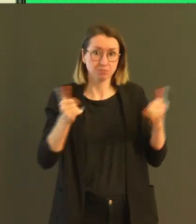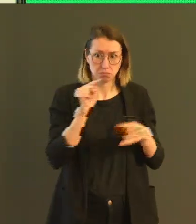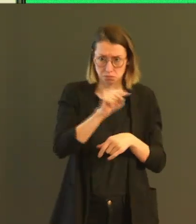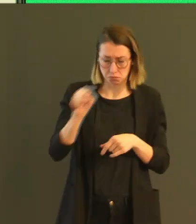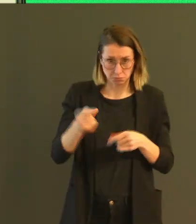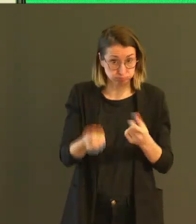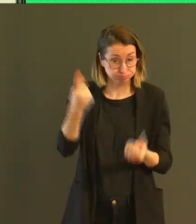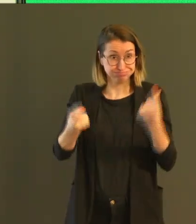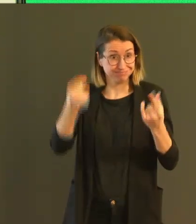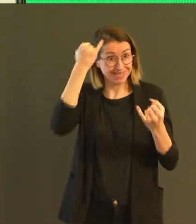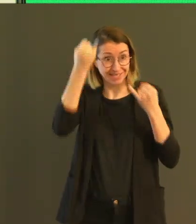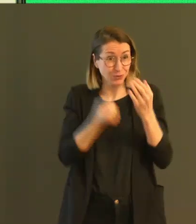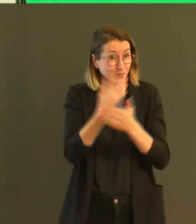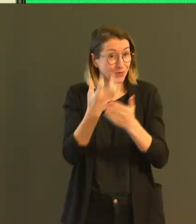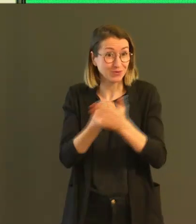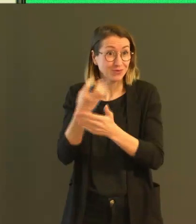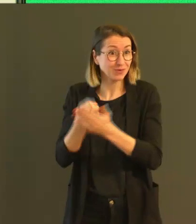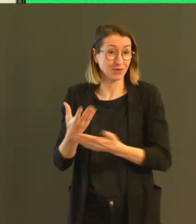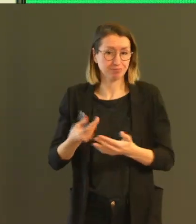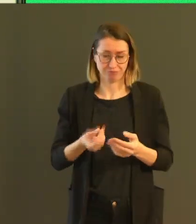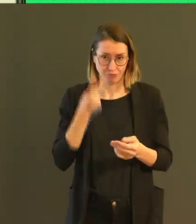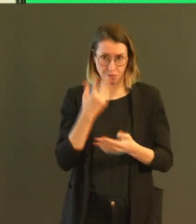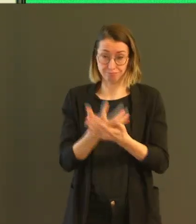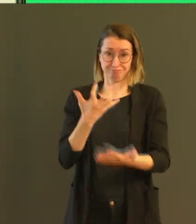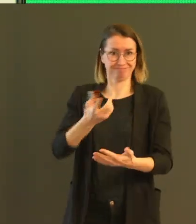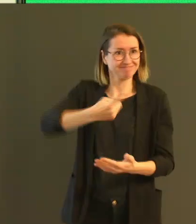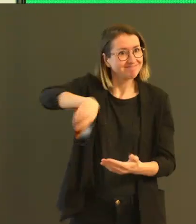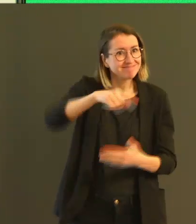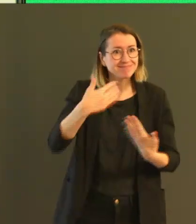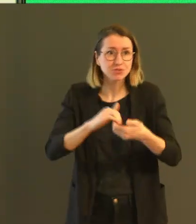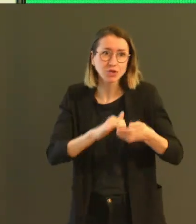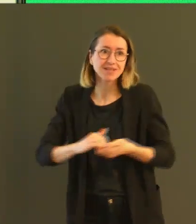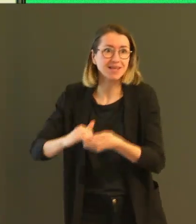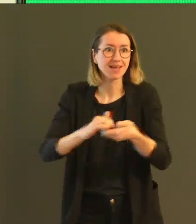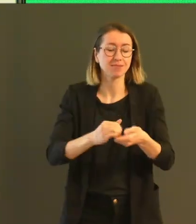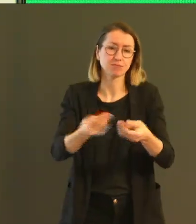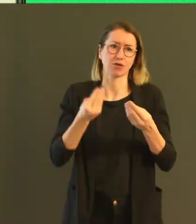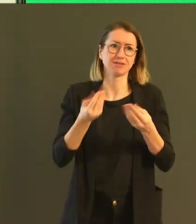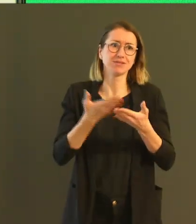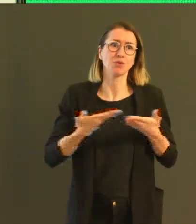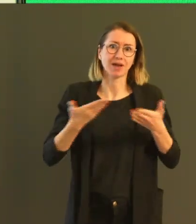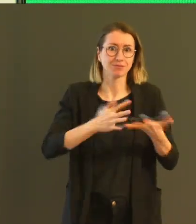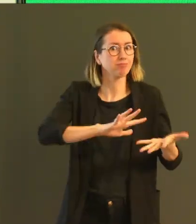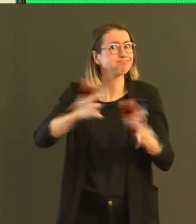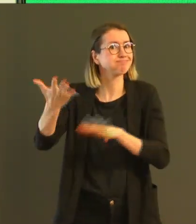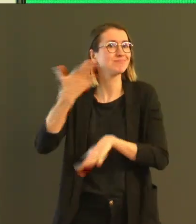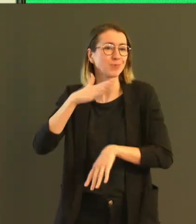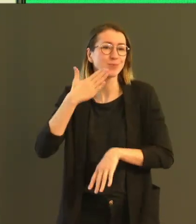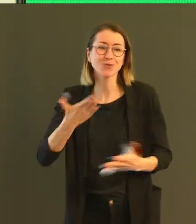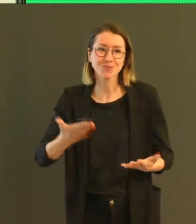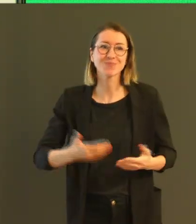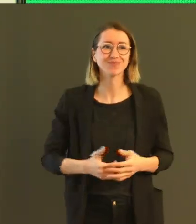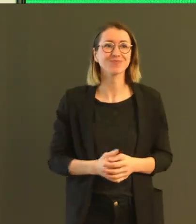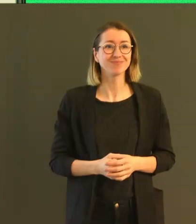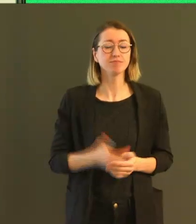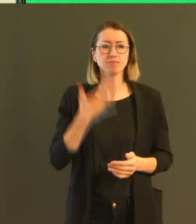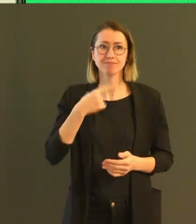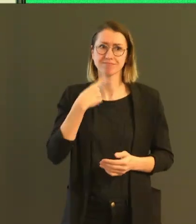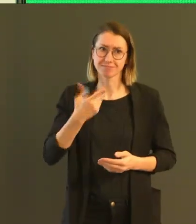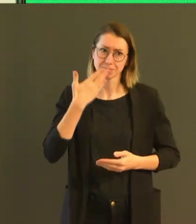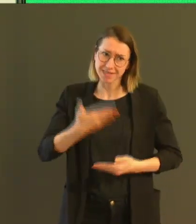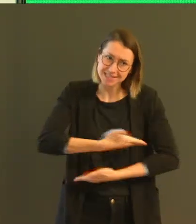de manière très claire durant cette période délicate nous voulons remercier tout le monde remercié tous ceux qui d'une manière